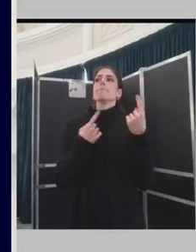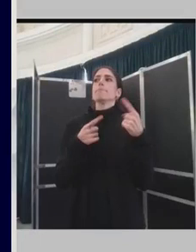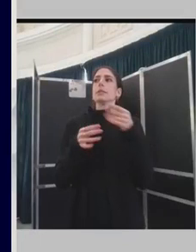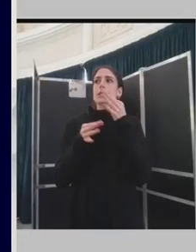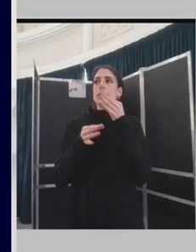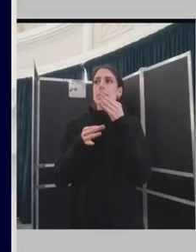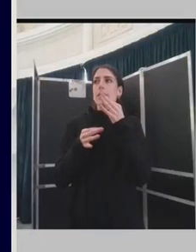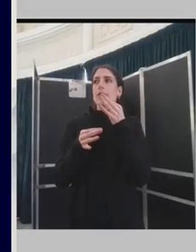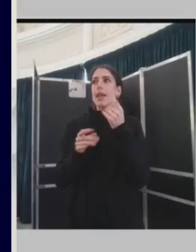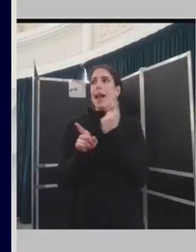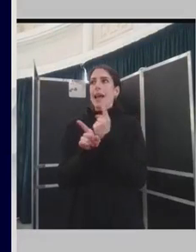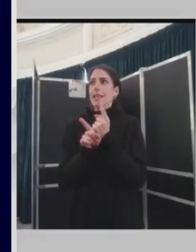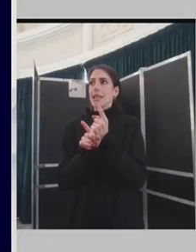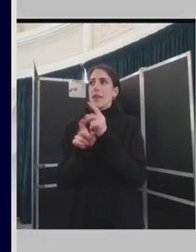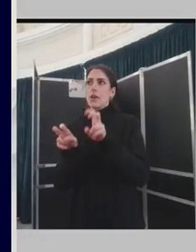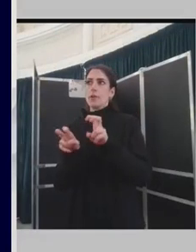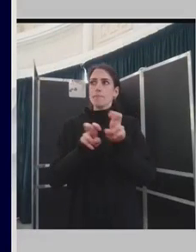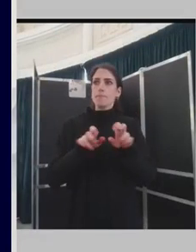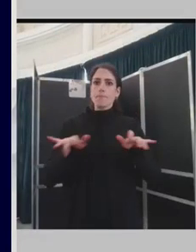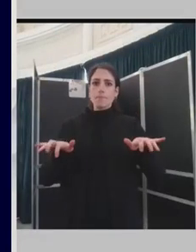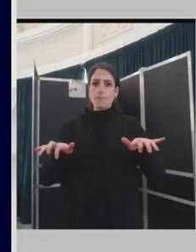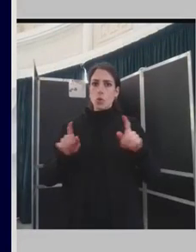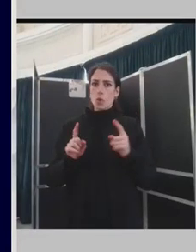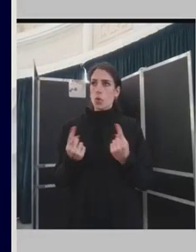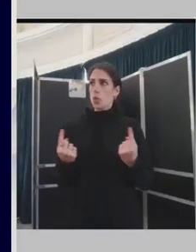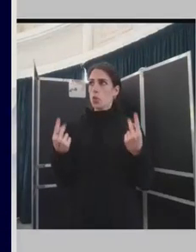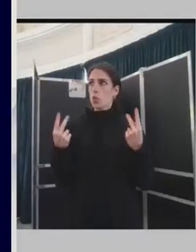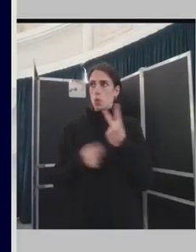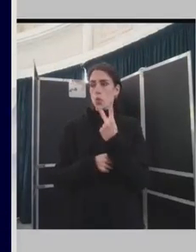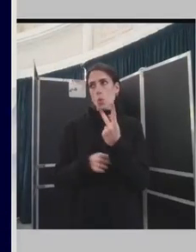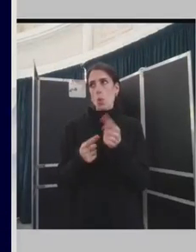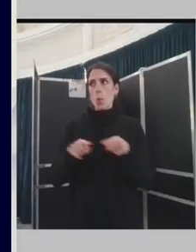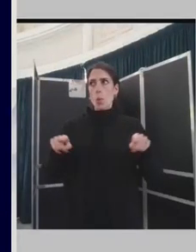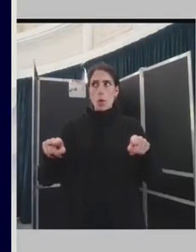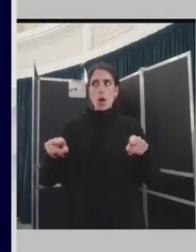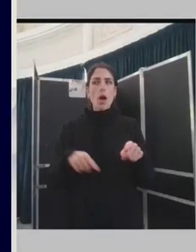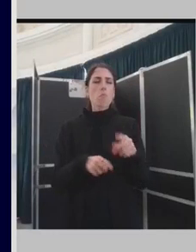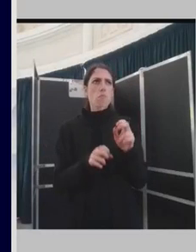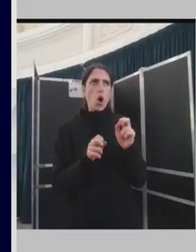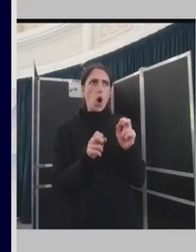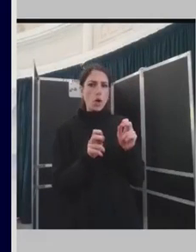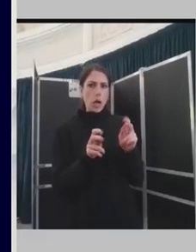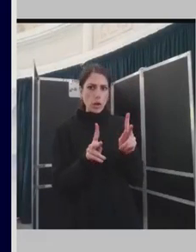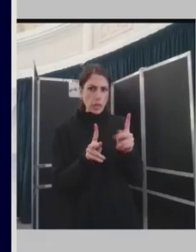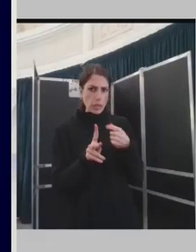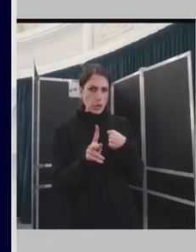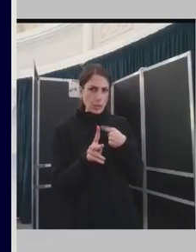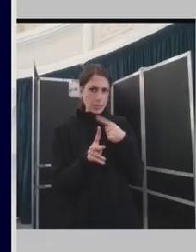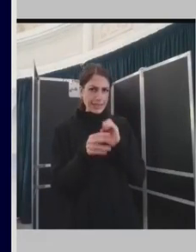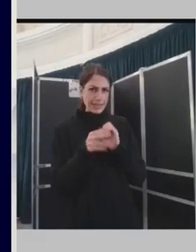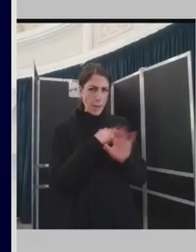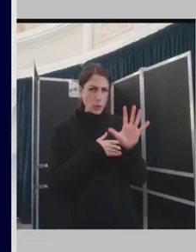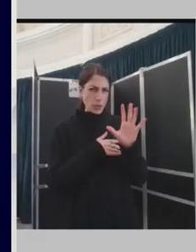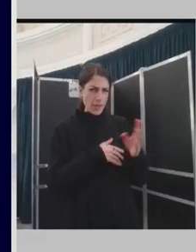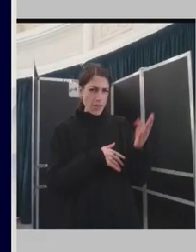giusto per quello. Ok, ora io le diapositive non le ho a memoria tutte, però insomma, perfetto.